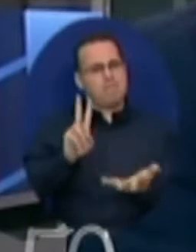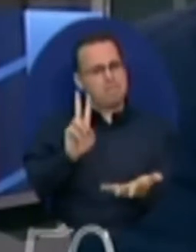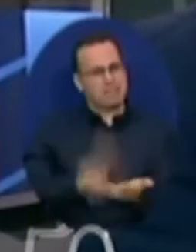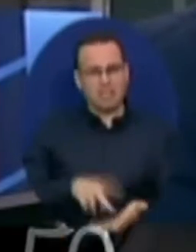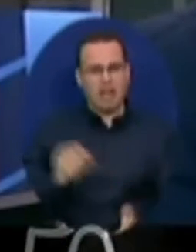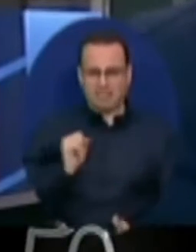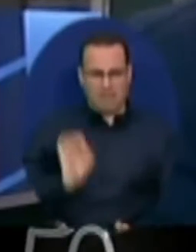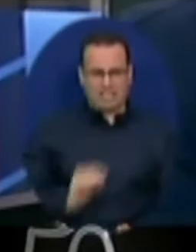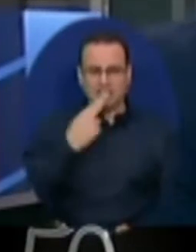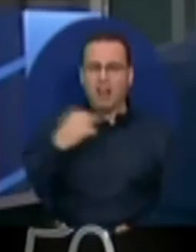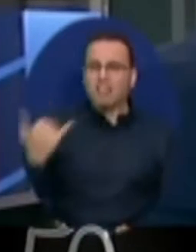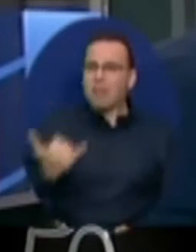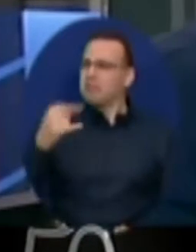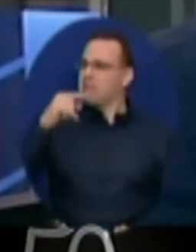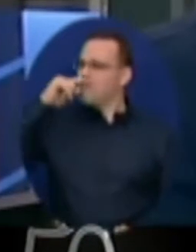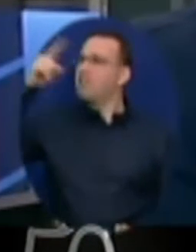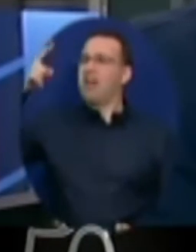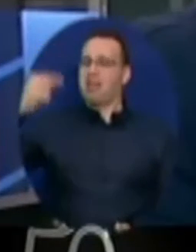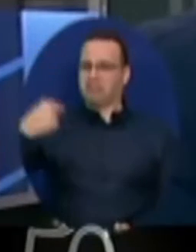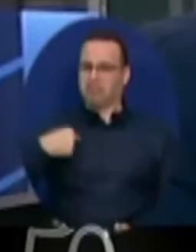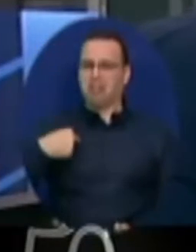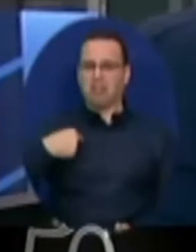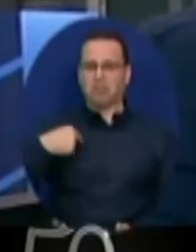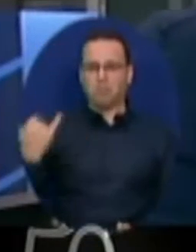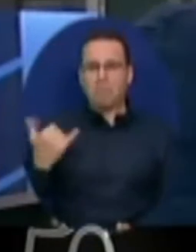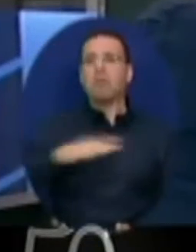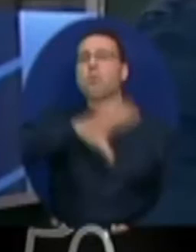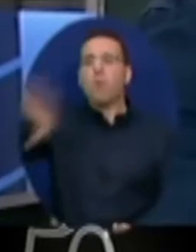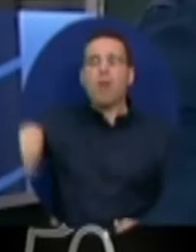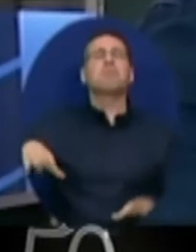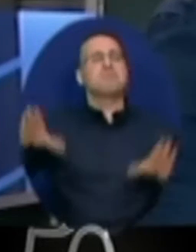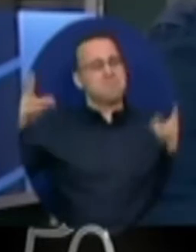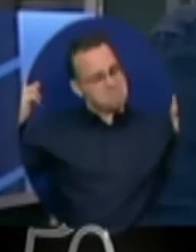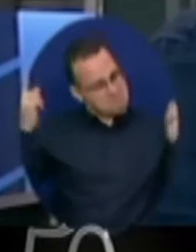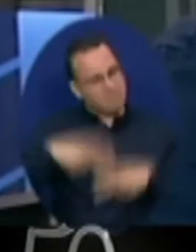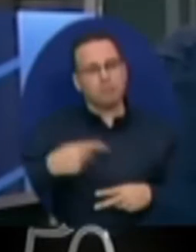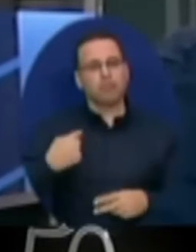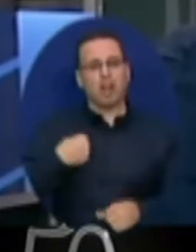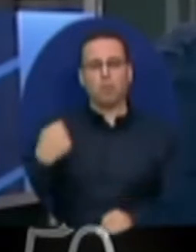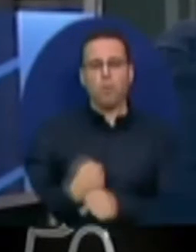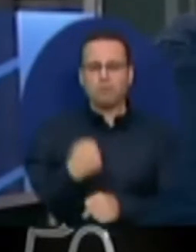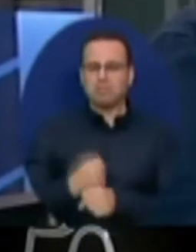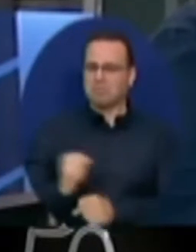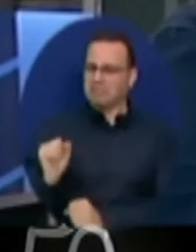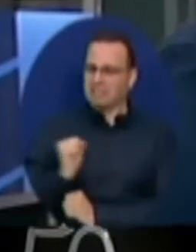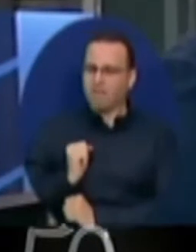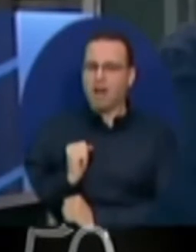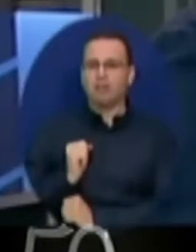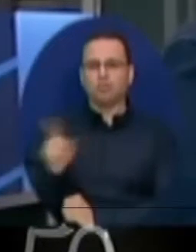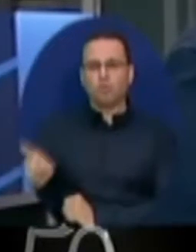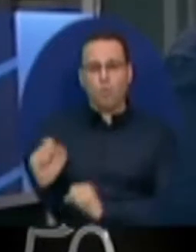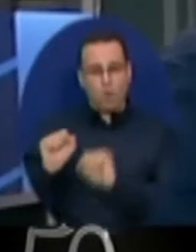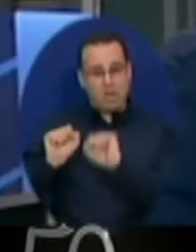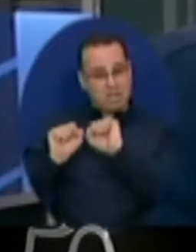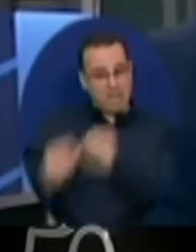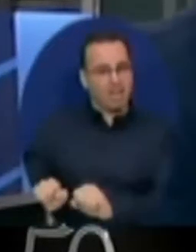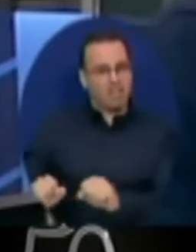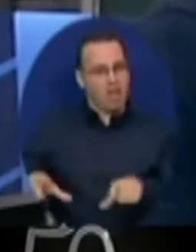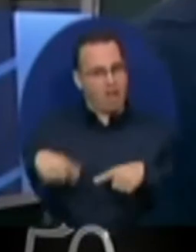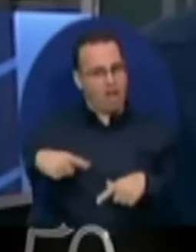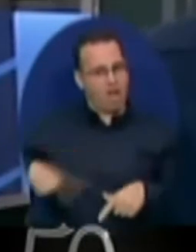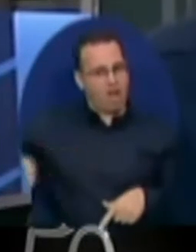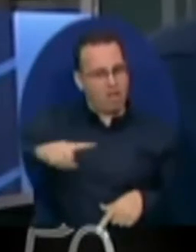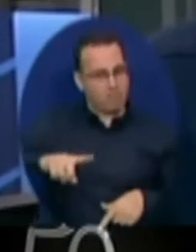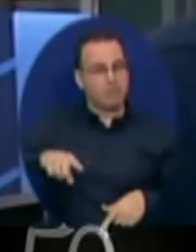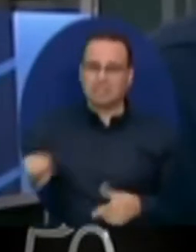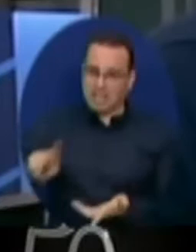מתגאה תמיד בקונצנזוס שיש לנו, כי אנחנו מקיימים צבא שיגן על קיומנו.